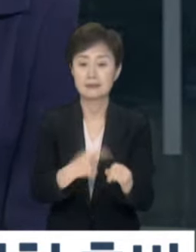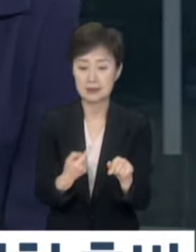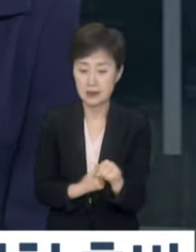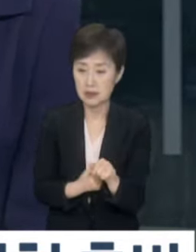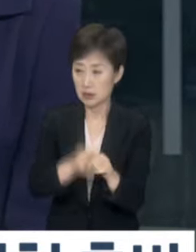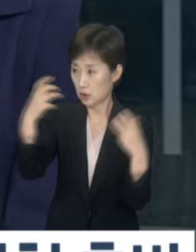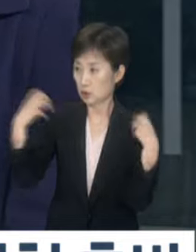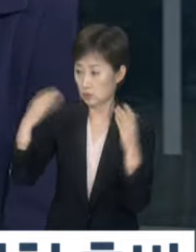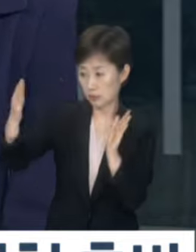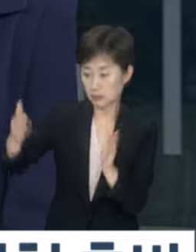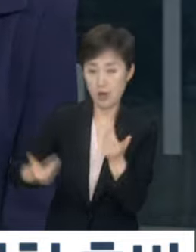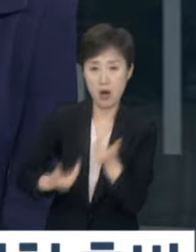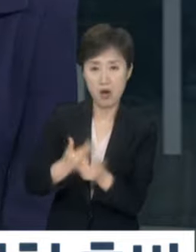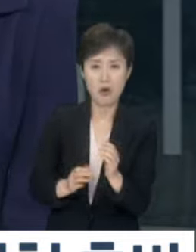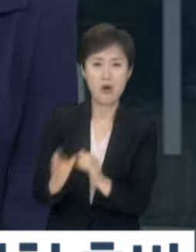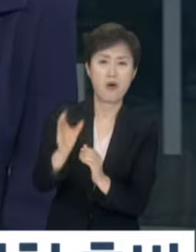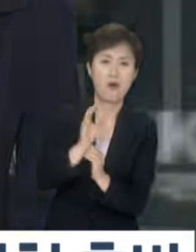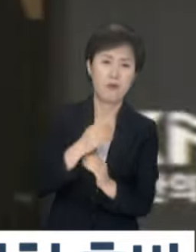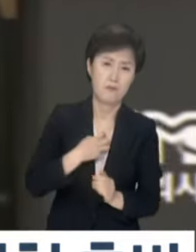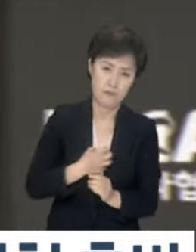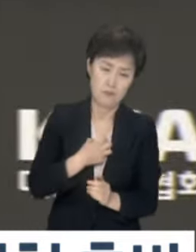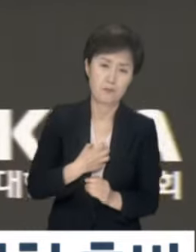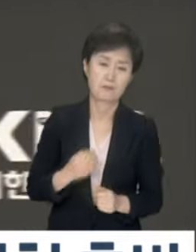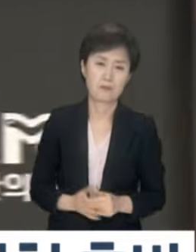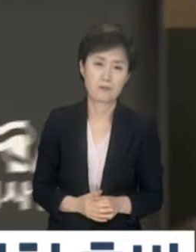나옵니다. 임광빈 기자입니다.